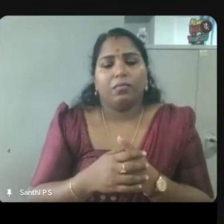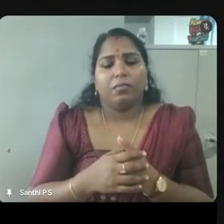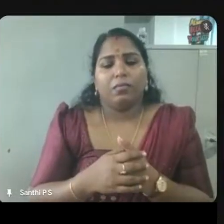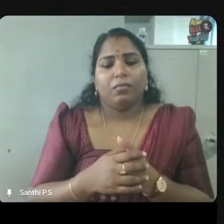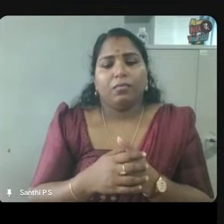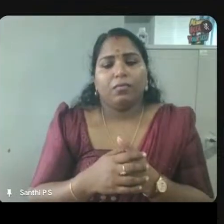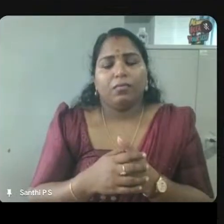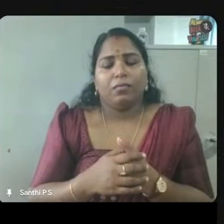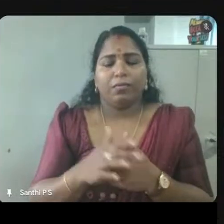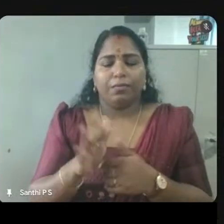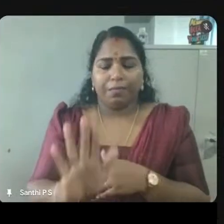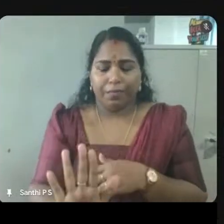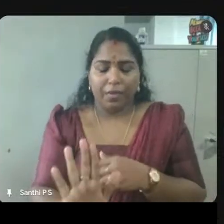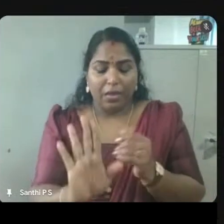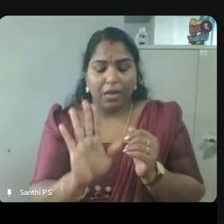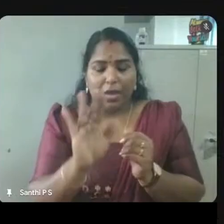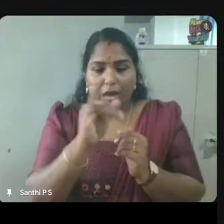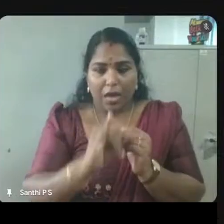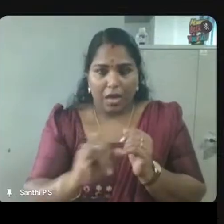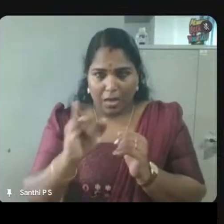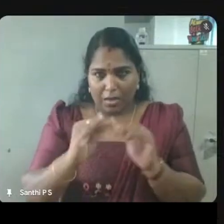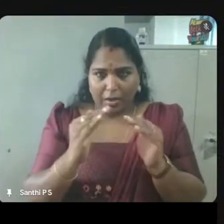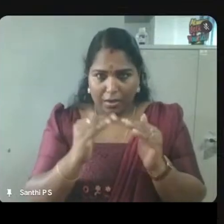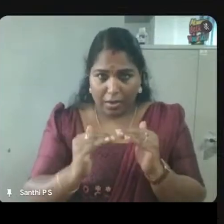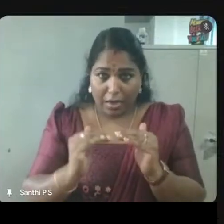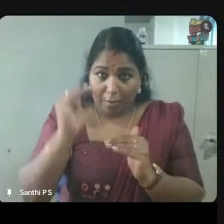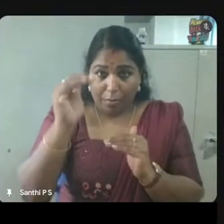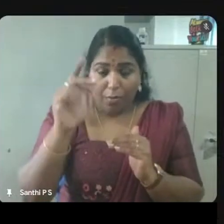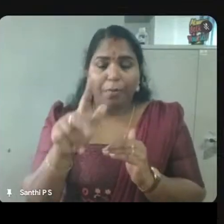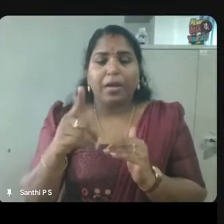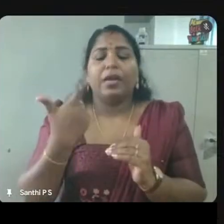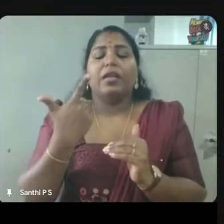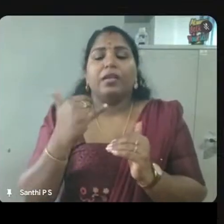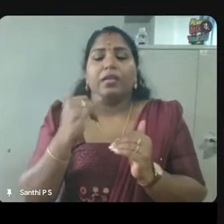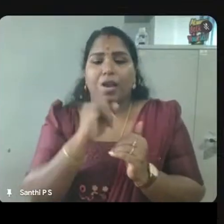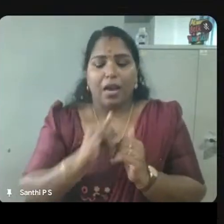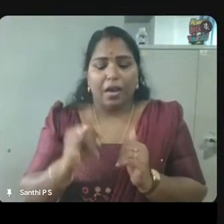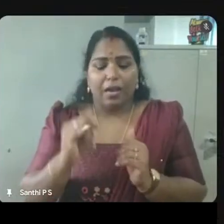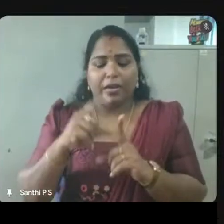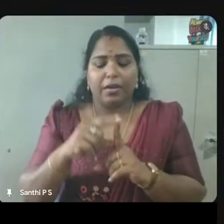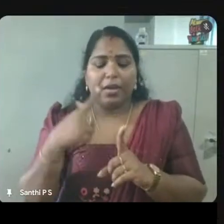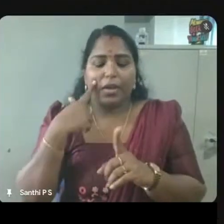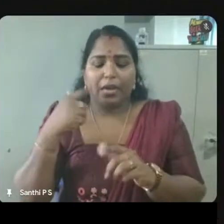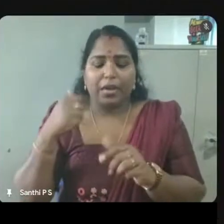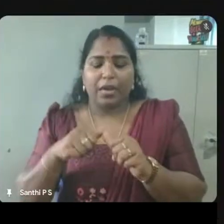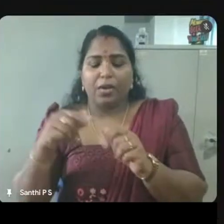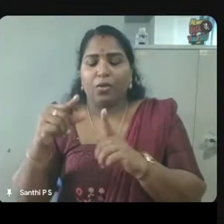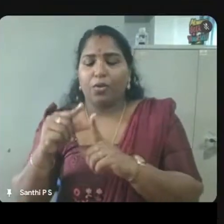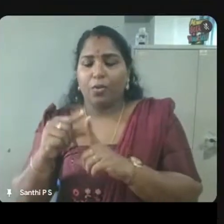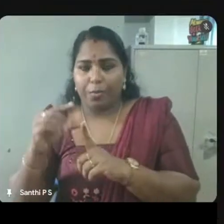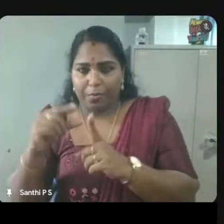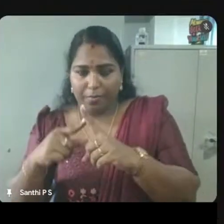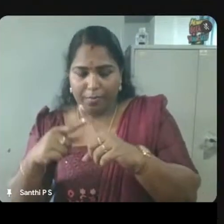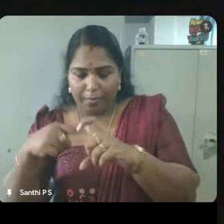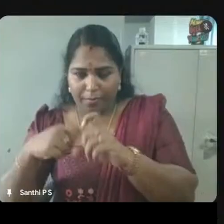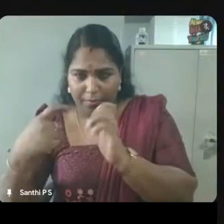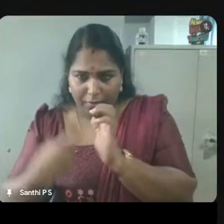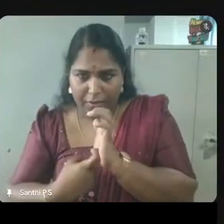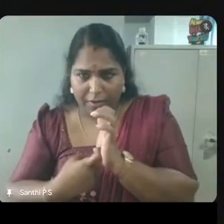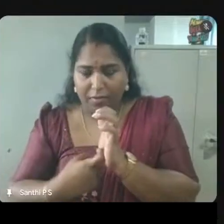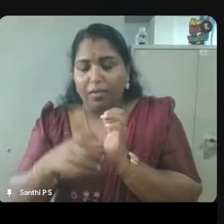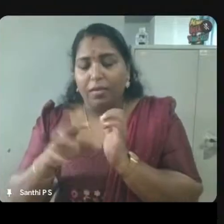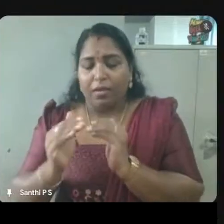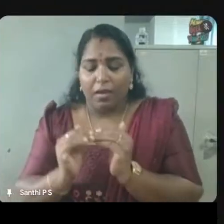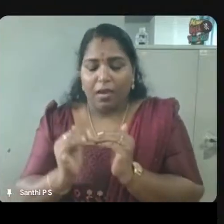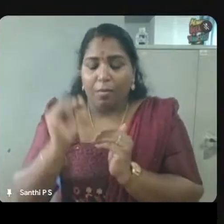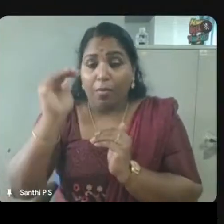മയോപ്പിയ വന്നാൽ അത് ഹൈ മയോപ്പിയ എന്നുള്ള കാറ്റഗറി വരും. ഈ ഹൈ മയോപ്പിയ എന്ന് പറയുന്നത് തന്നെ കണ്ണിന്റെ നീളം കൂടുതലാണ്, ആക്സിയൽ ലെങ്ത് ലോങ്ങർ